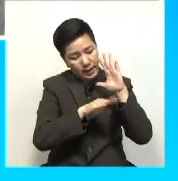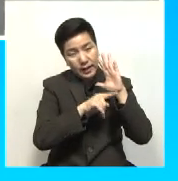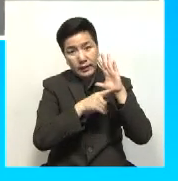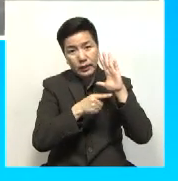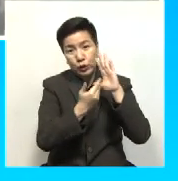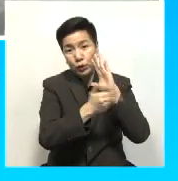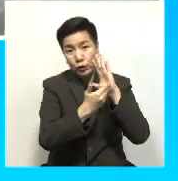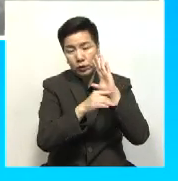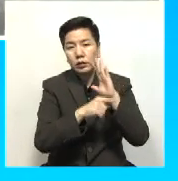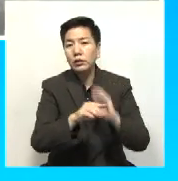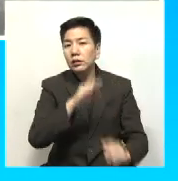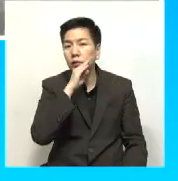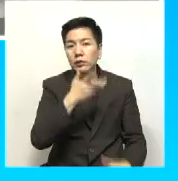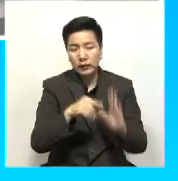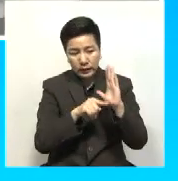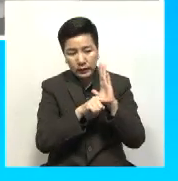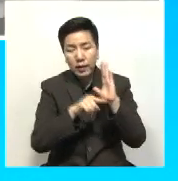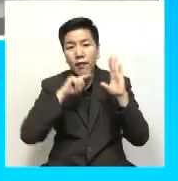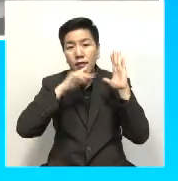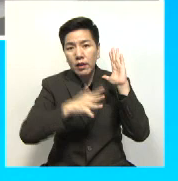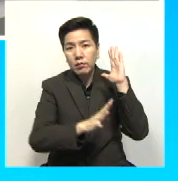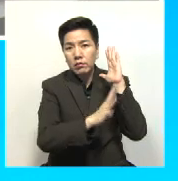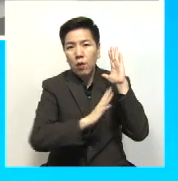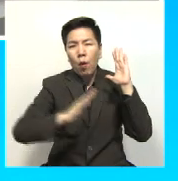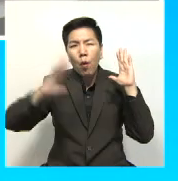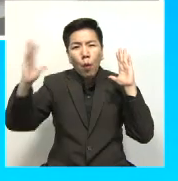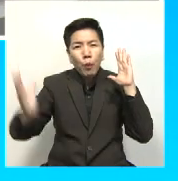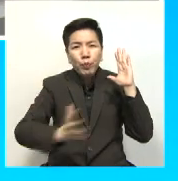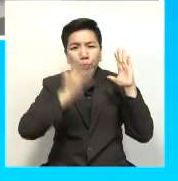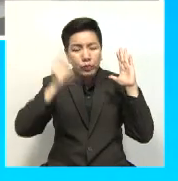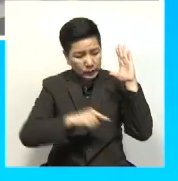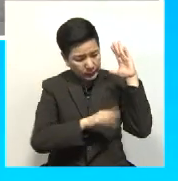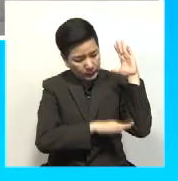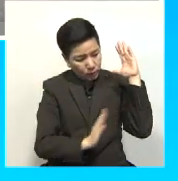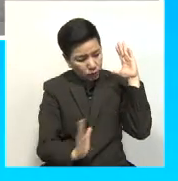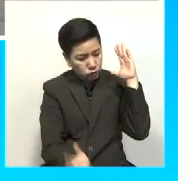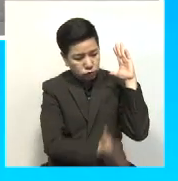ยถ้าหลุดลงมาทางทะเลเนี่ยมันยังมีลมลักษณะของลมใต้เข้ามาอ